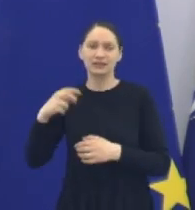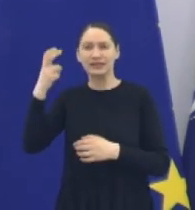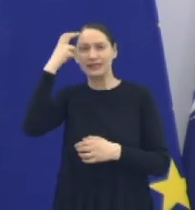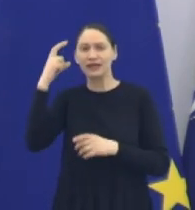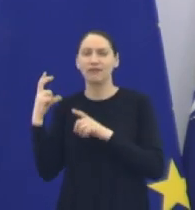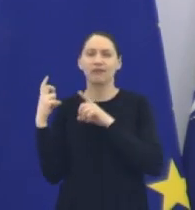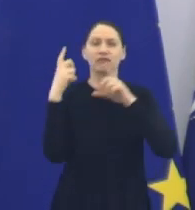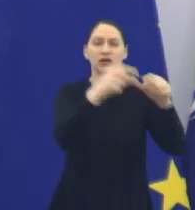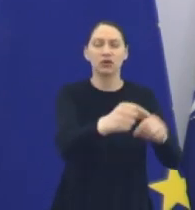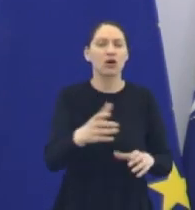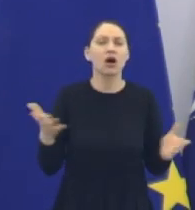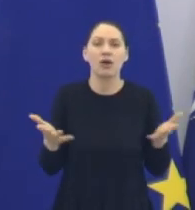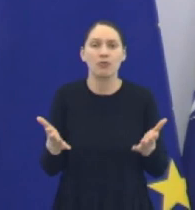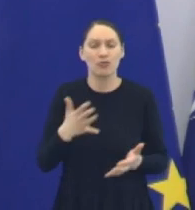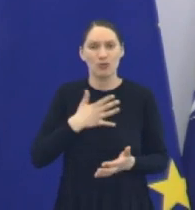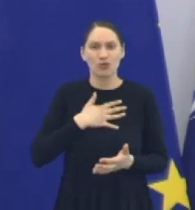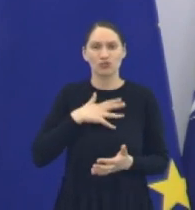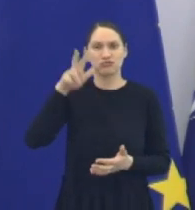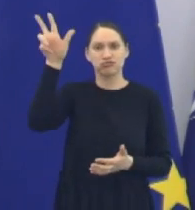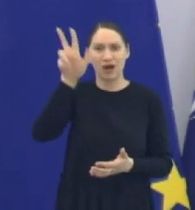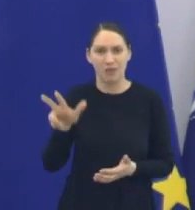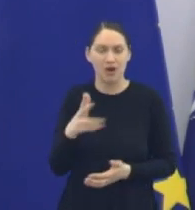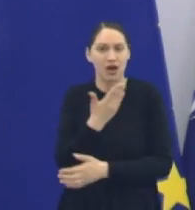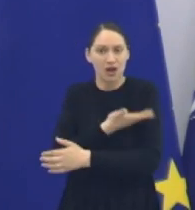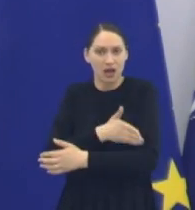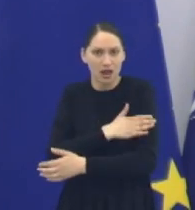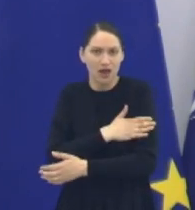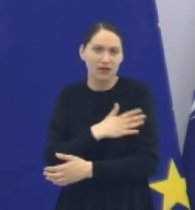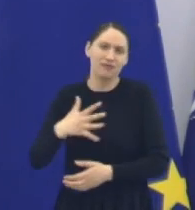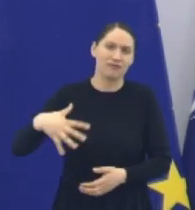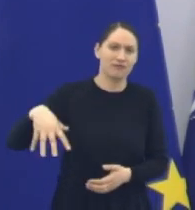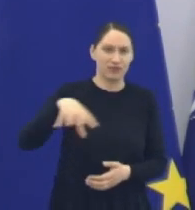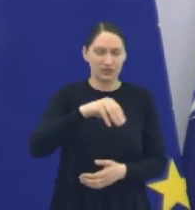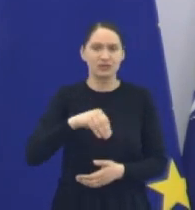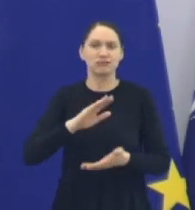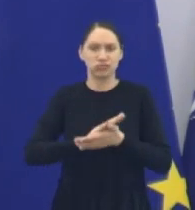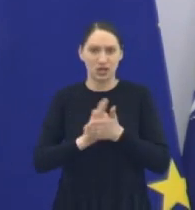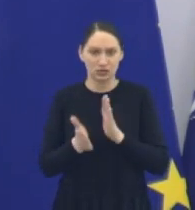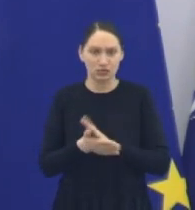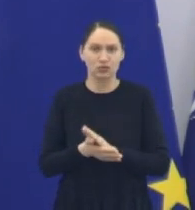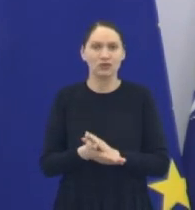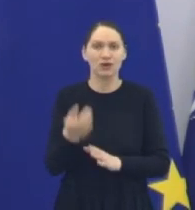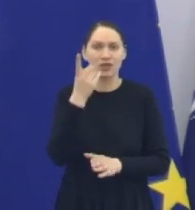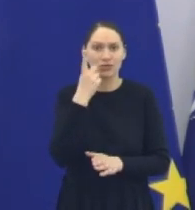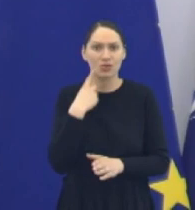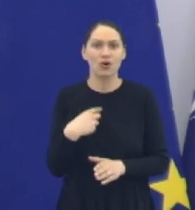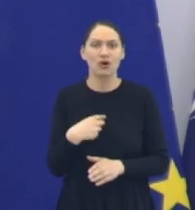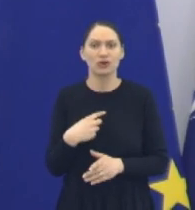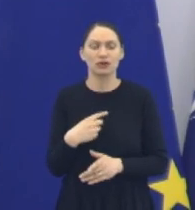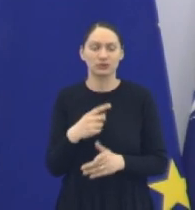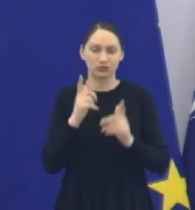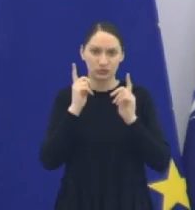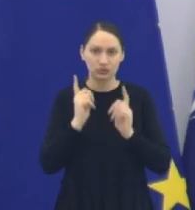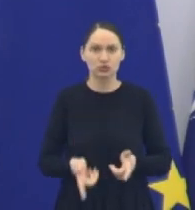buvo pademonstruoti, kad mūsų regionas yra pasirengęs ir pasirengęs padaryti, suteikti